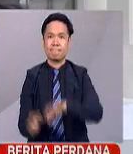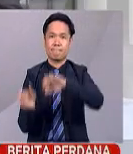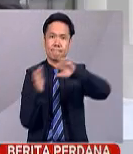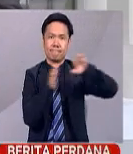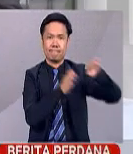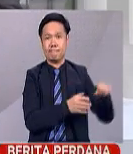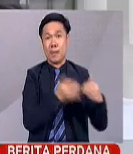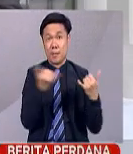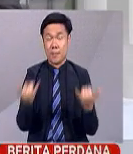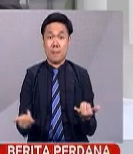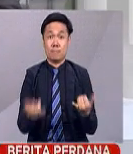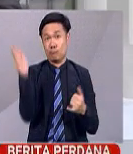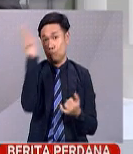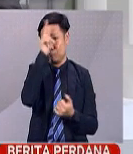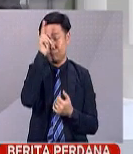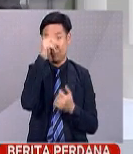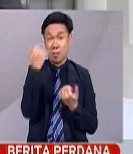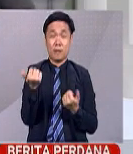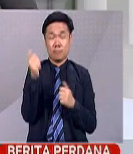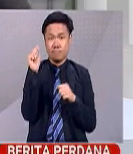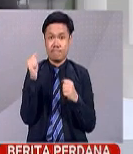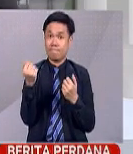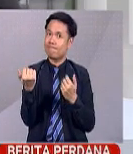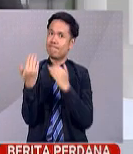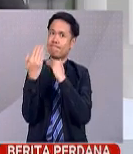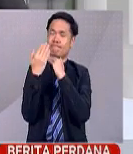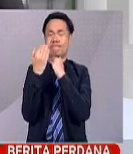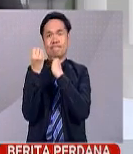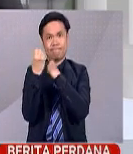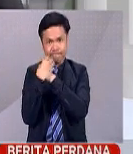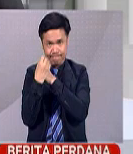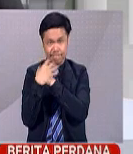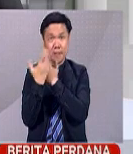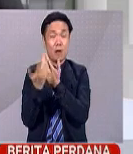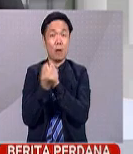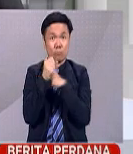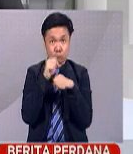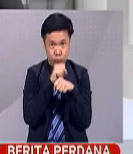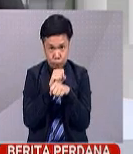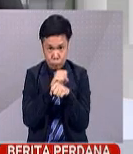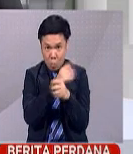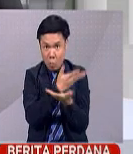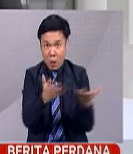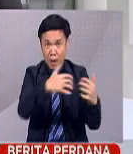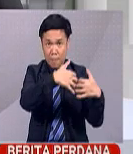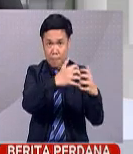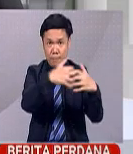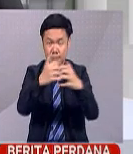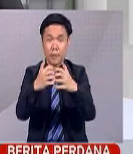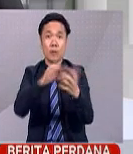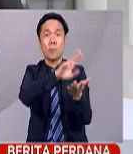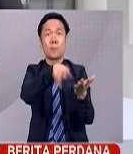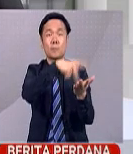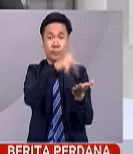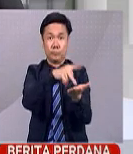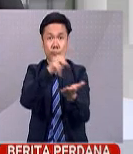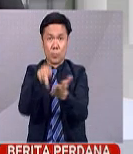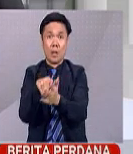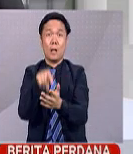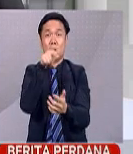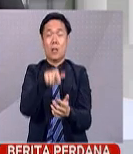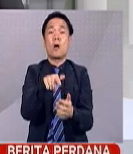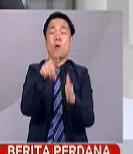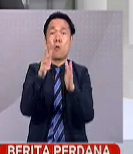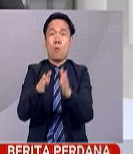Baik, dalam perkembangan berkaitan, kerajaan disaran bersiap sedia dari segi penyediaan penempatan pusat kuarantin dan rawatan untuk pendatang asing tanpa izin